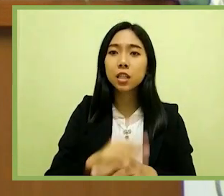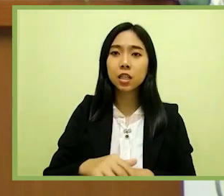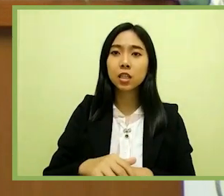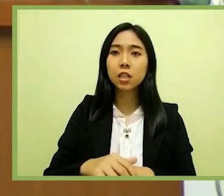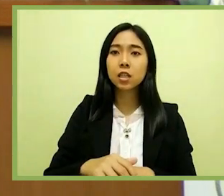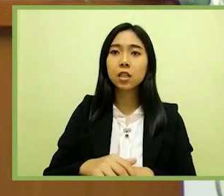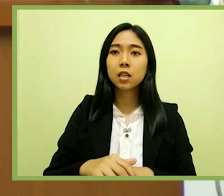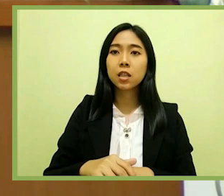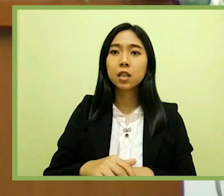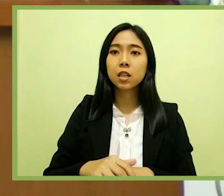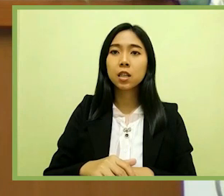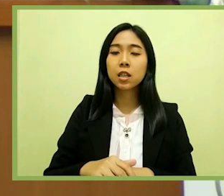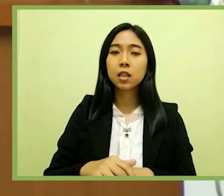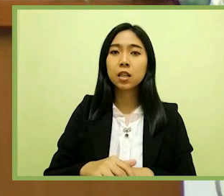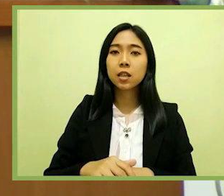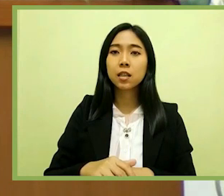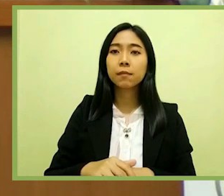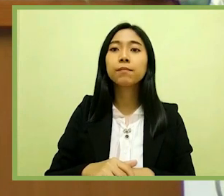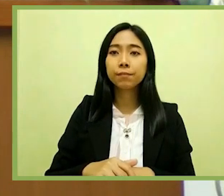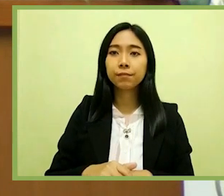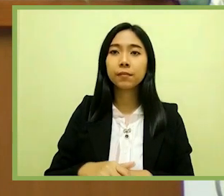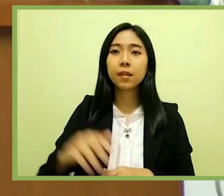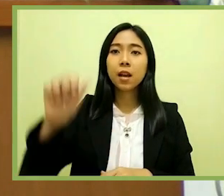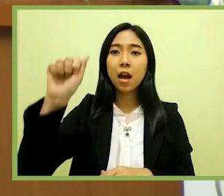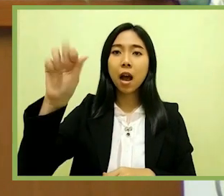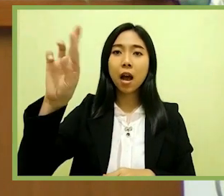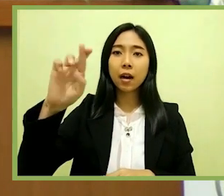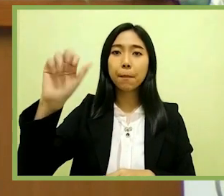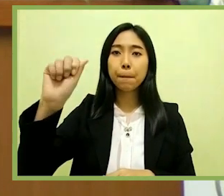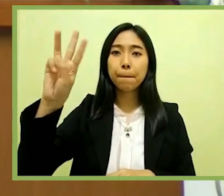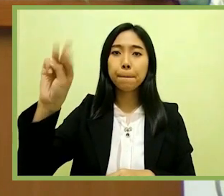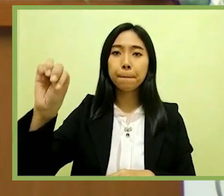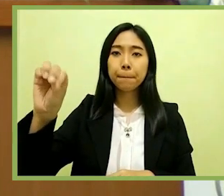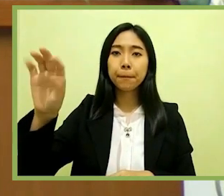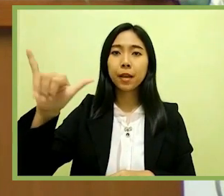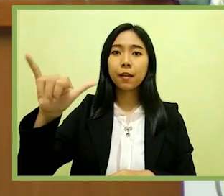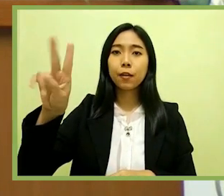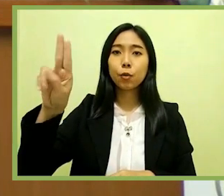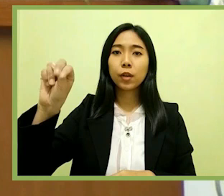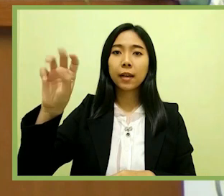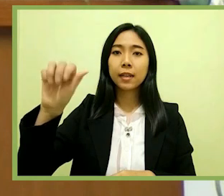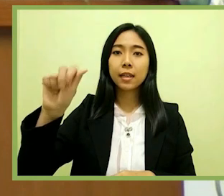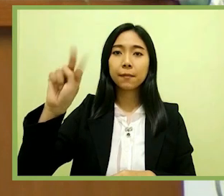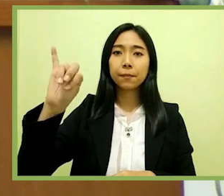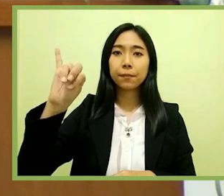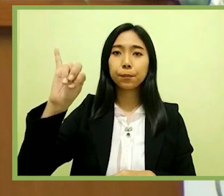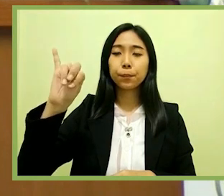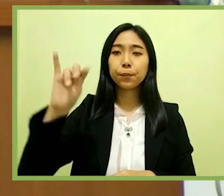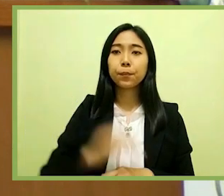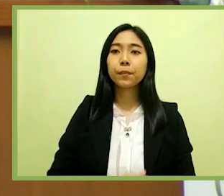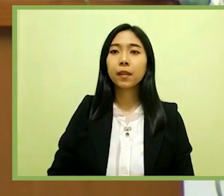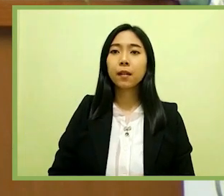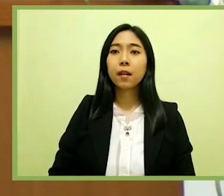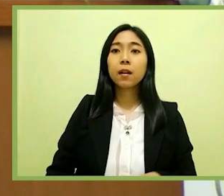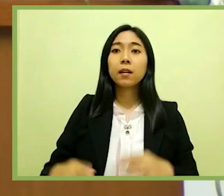bahasa Aram dan bahasa Yunani. Jadi kalau di Bait Allah yang dipakai itu